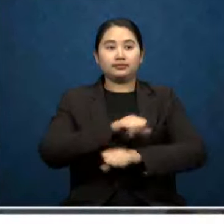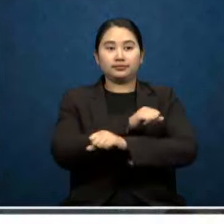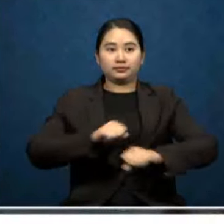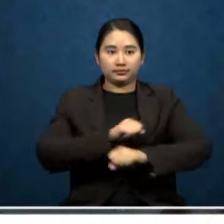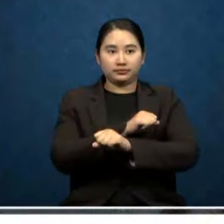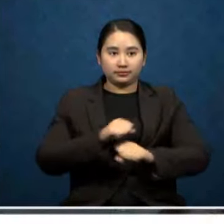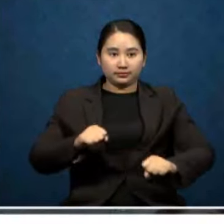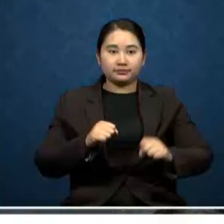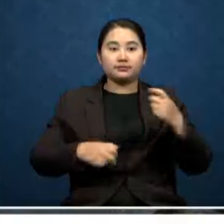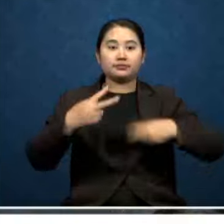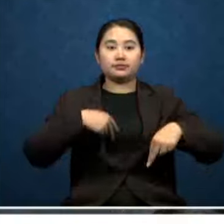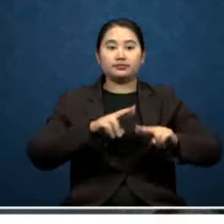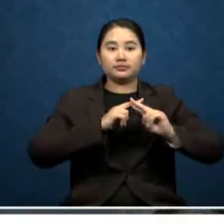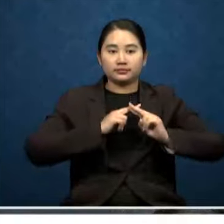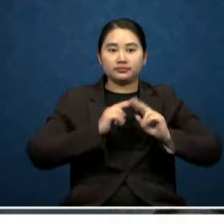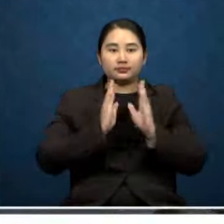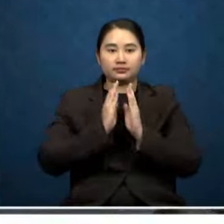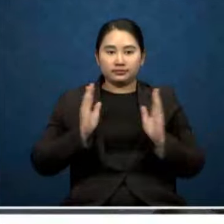กายแล้วก็ดูแลรักษาสุขภาพด้วยครับขอบคุณมากครับ